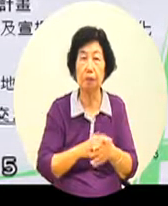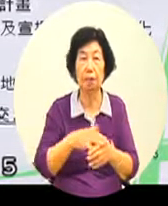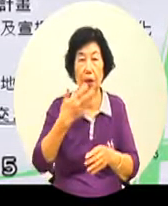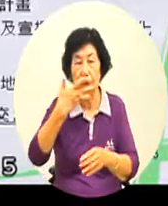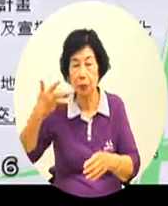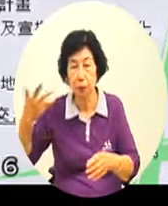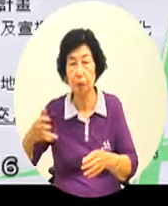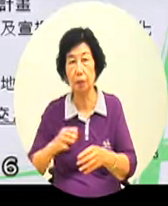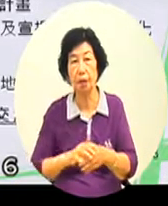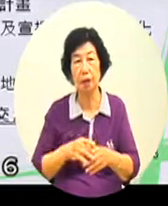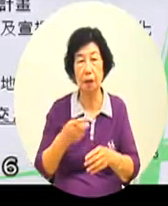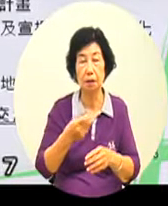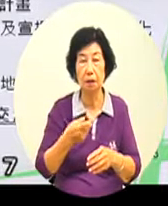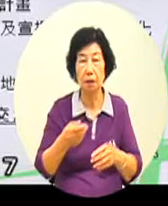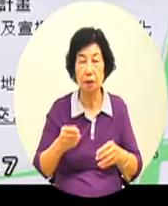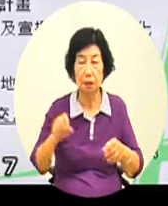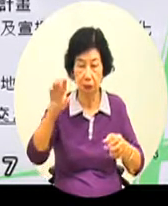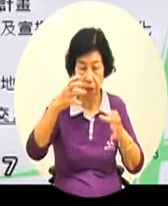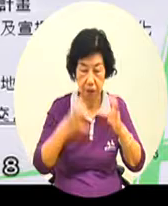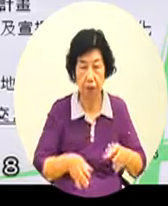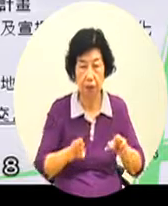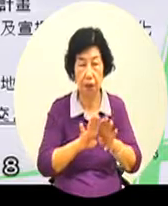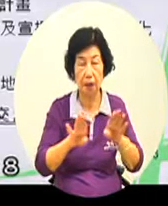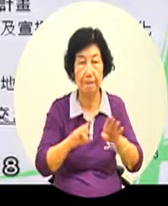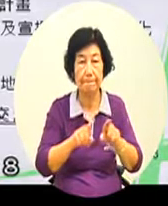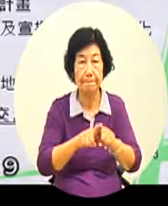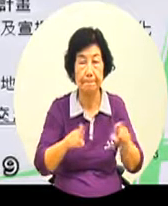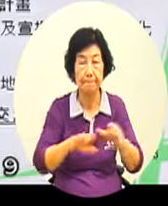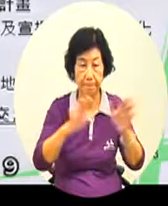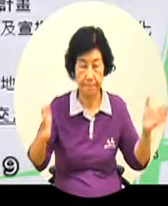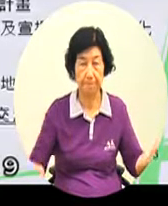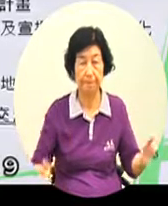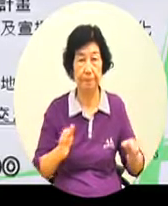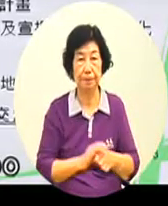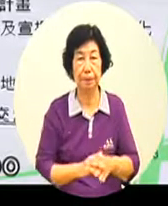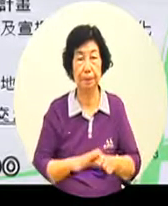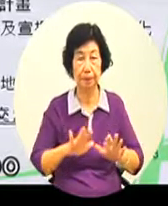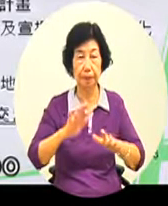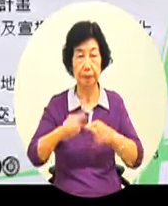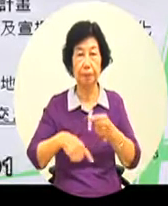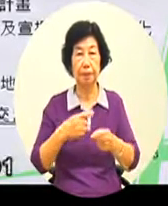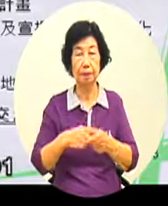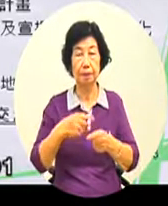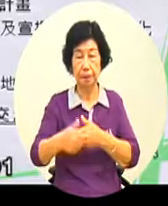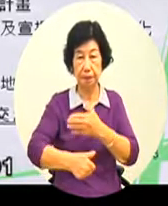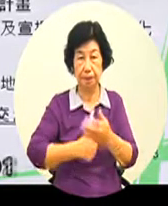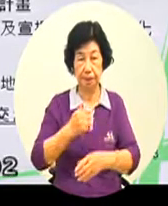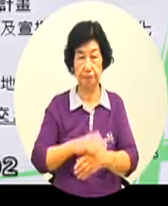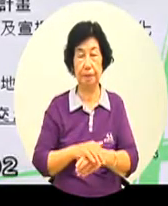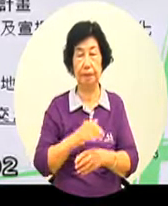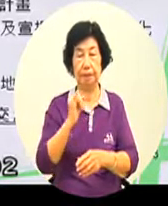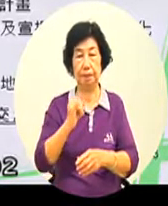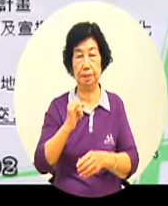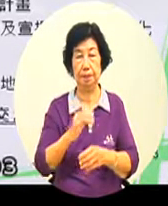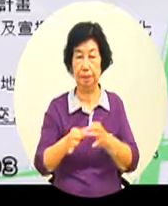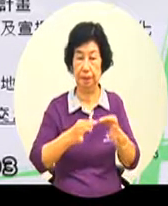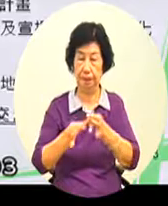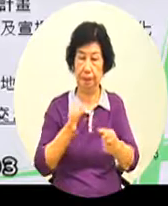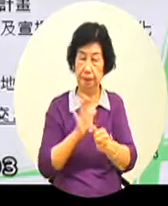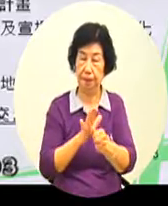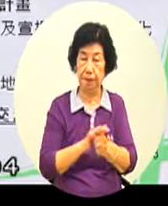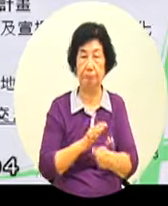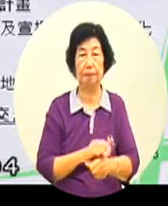性的平台，那今年也会征求厂商的进驻哈。那以上是我们客委会的